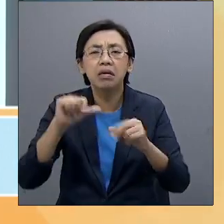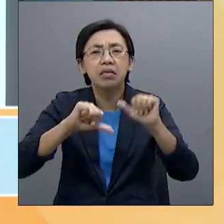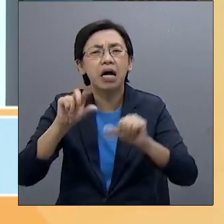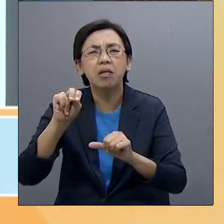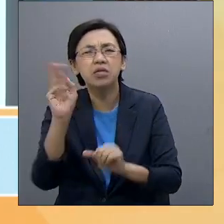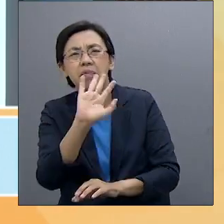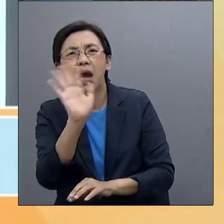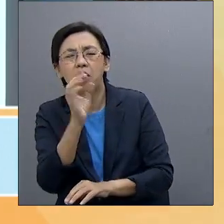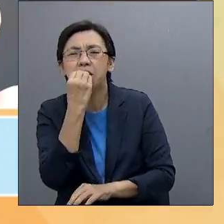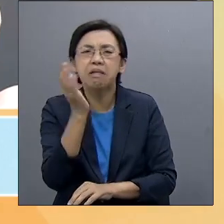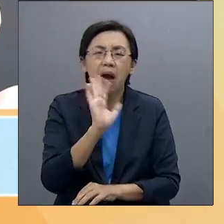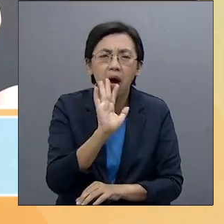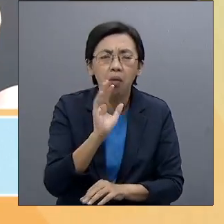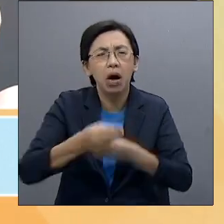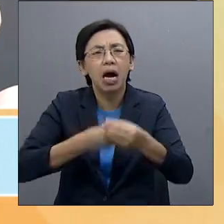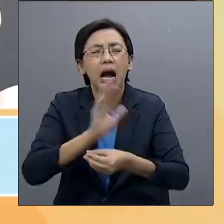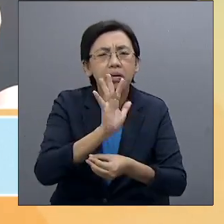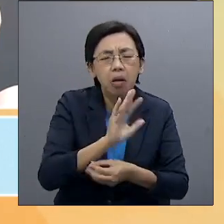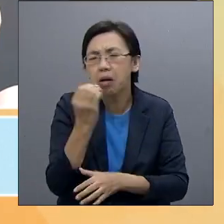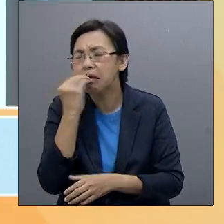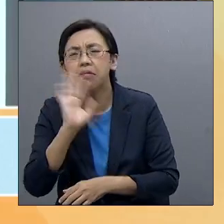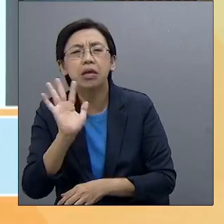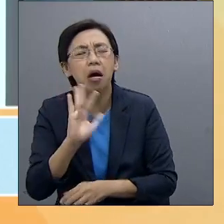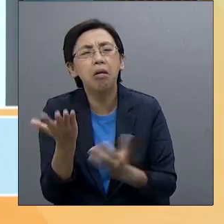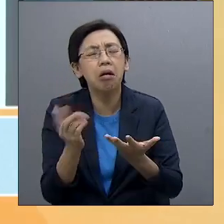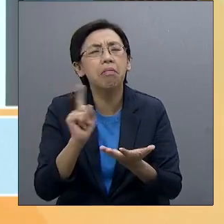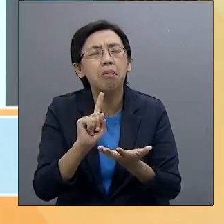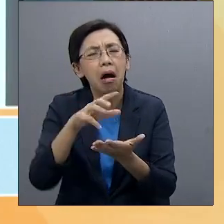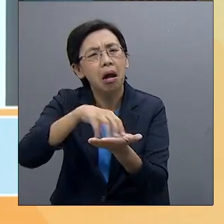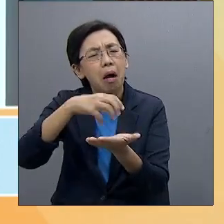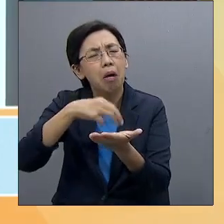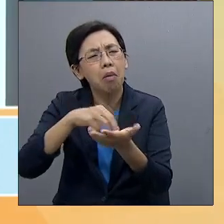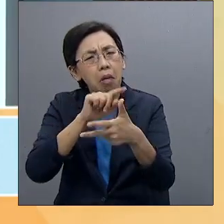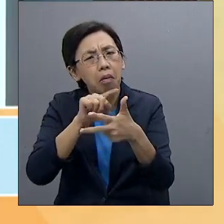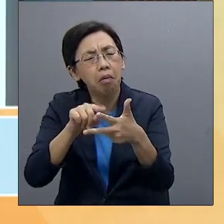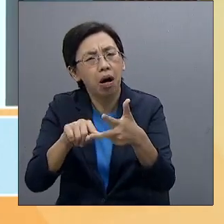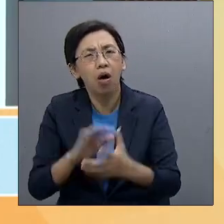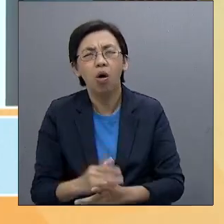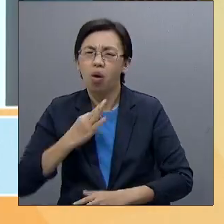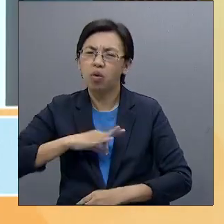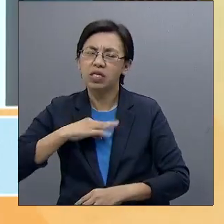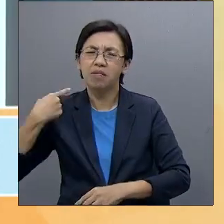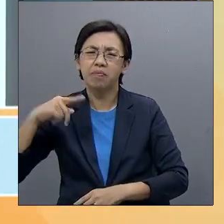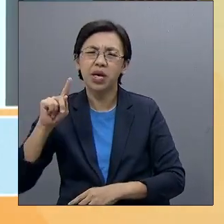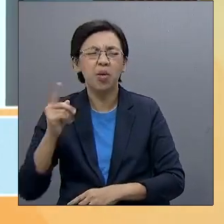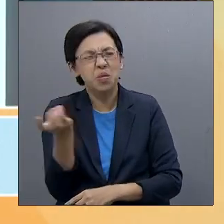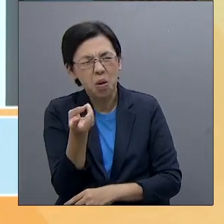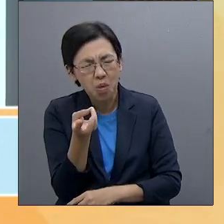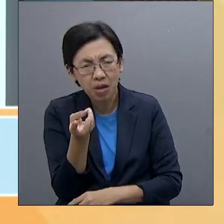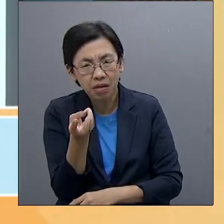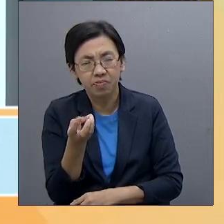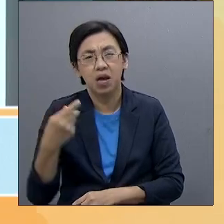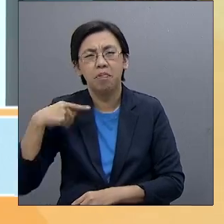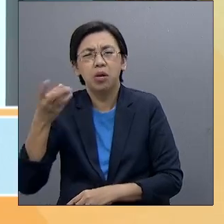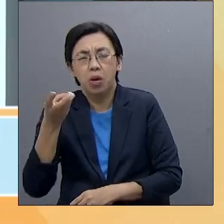คนกินเนี่ยคือต้อง ไม่ควรขายและไม่ควรกิน เพราะดูแล้วทางฟังจากอาจารย์เล่าเนี่ยเมื่อกี้ประโยชน์มันน่าจะมีแต่ว่าน้อยกว่านะถ้ามันต้